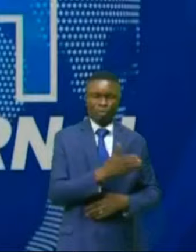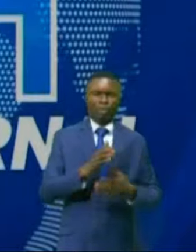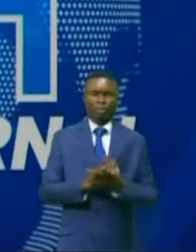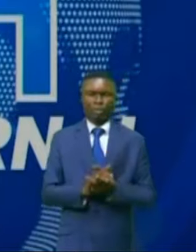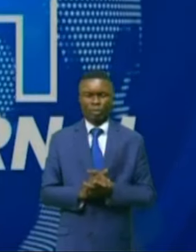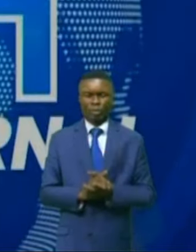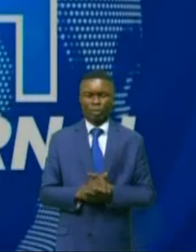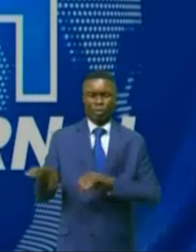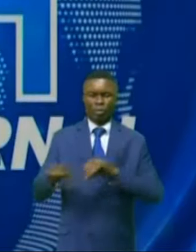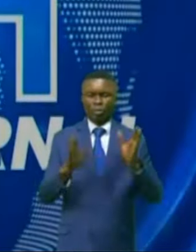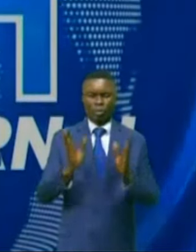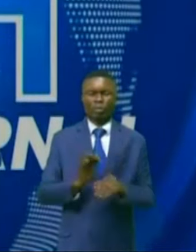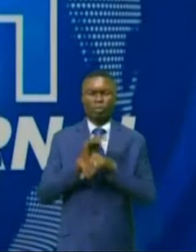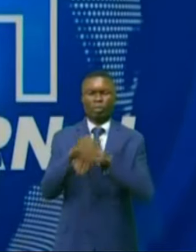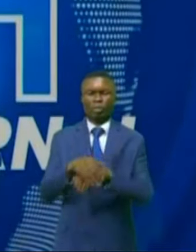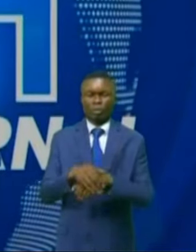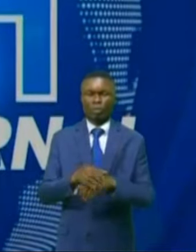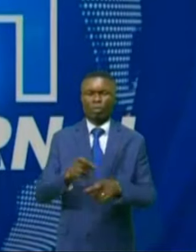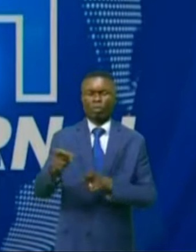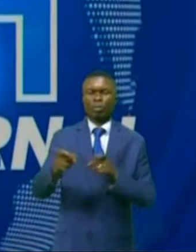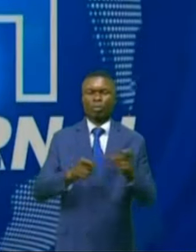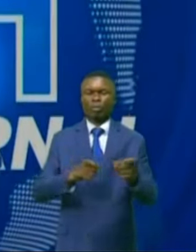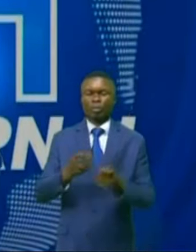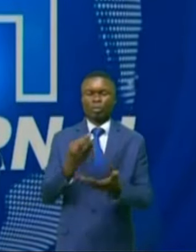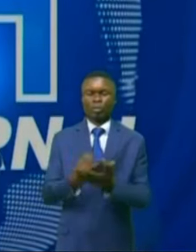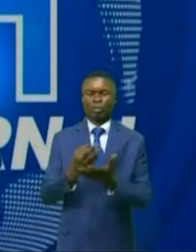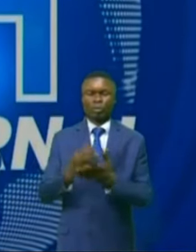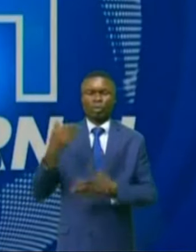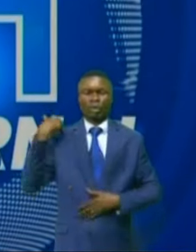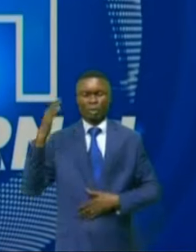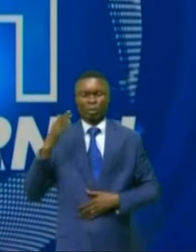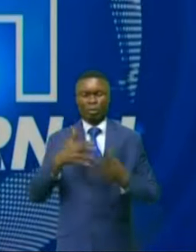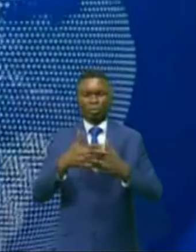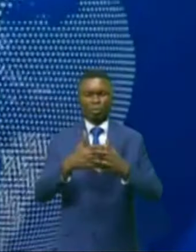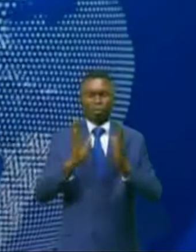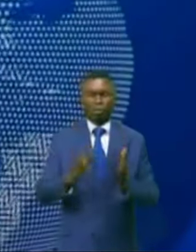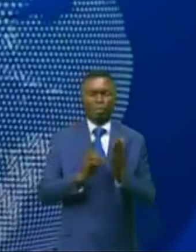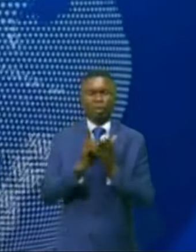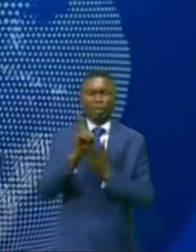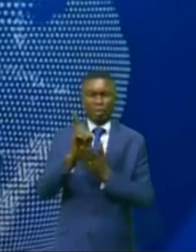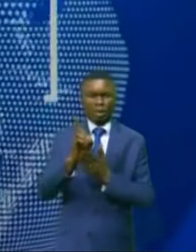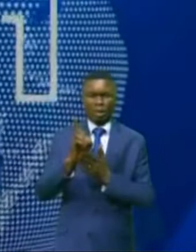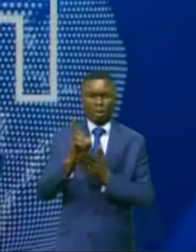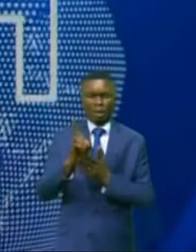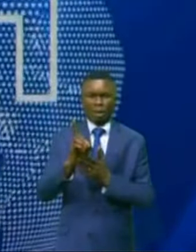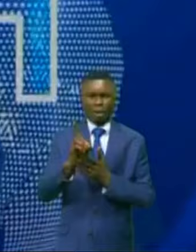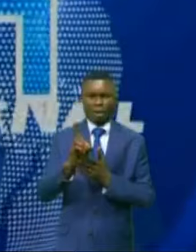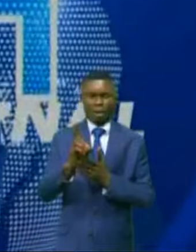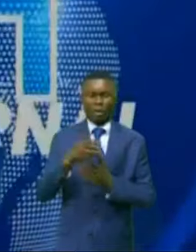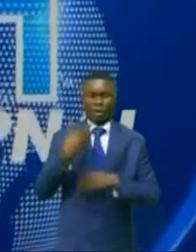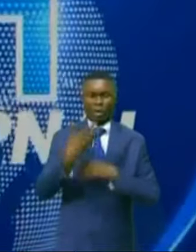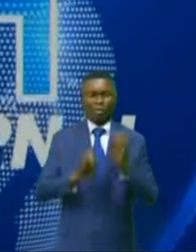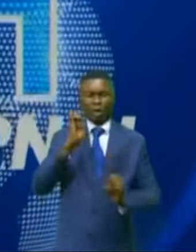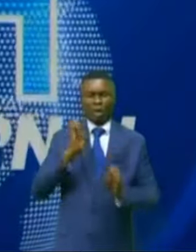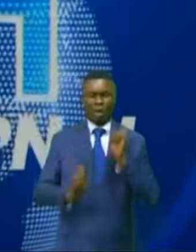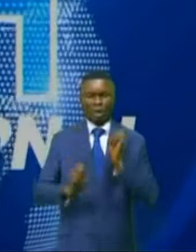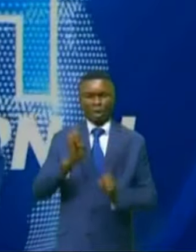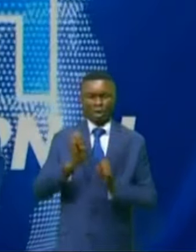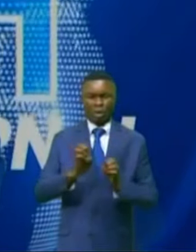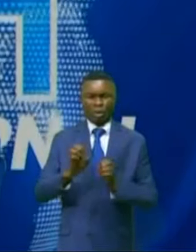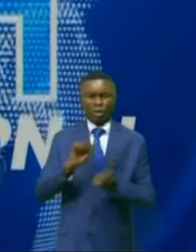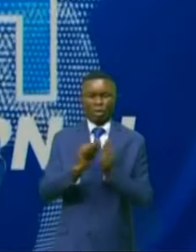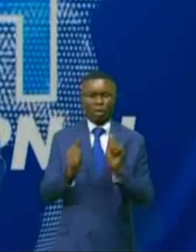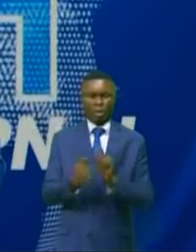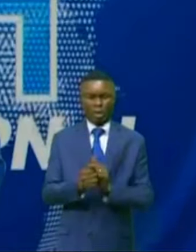Les acteurs impliqués dans la gestion des finances publiques et les partenaires au développement ont fait l'évaluation des indicateurs